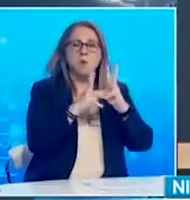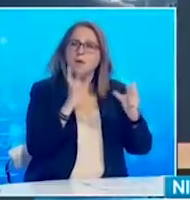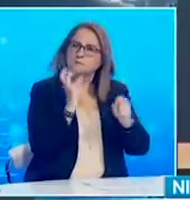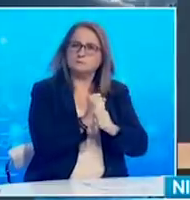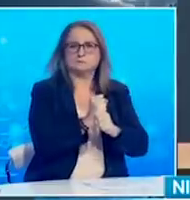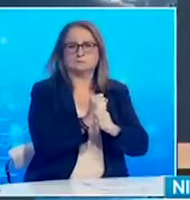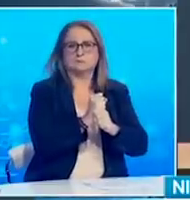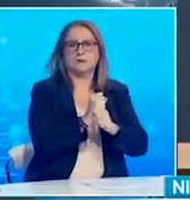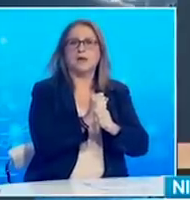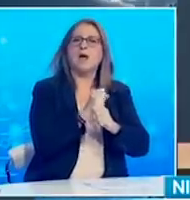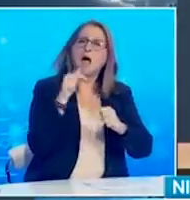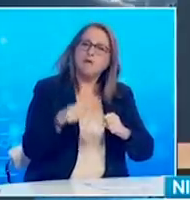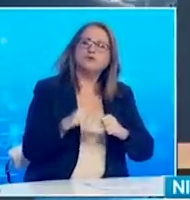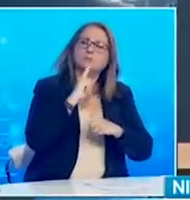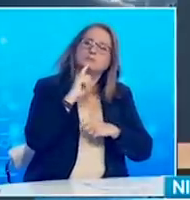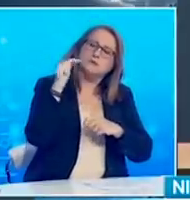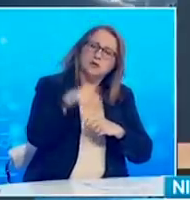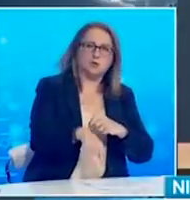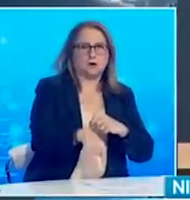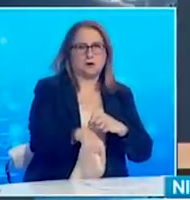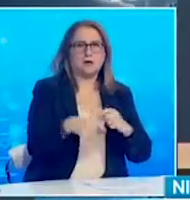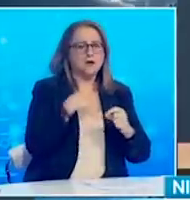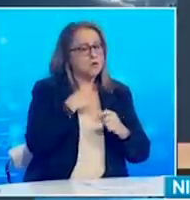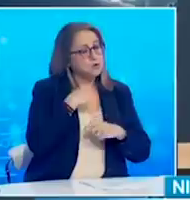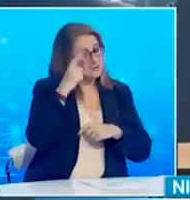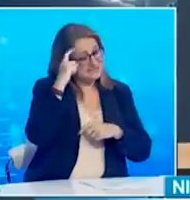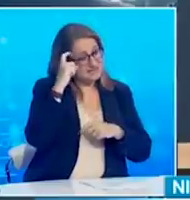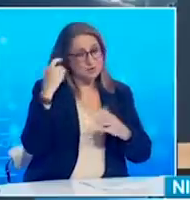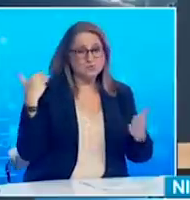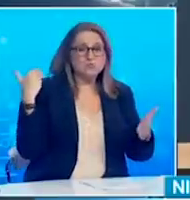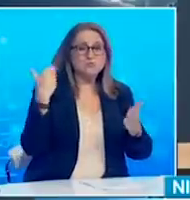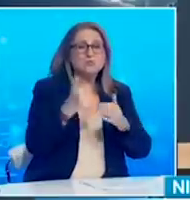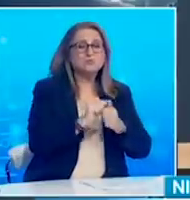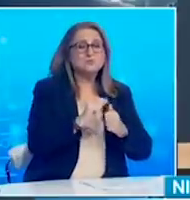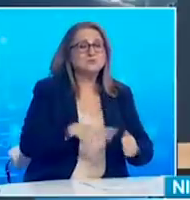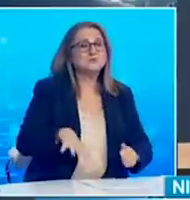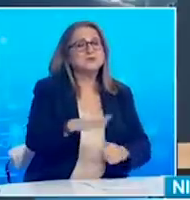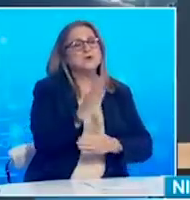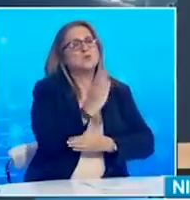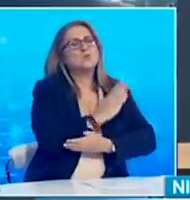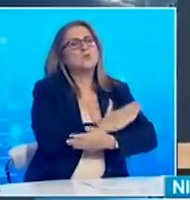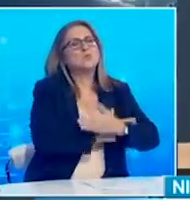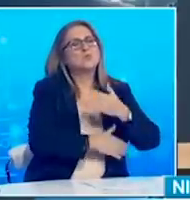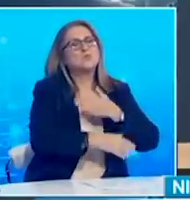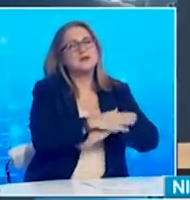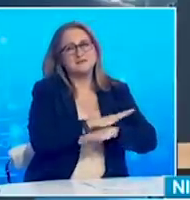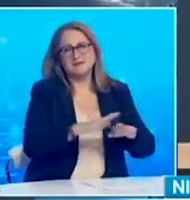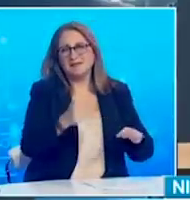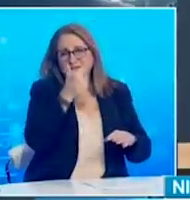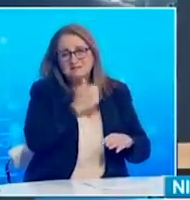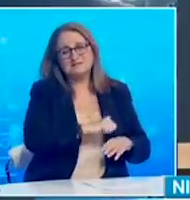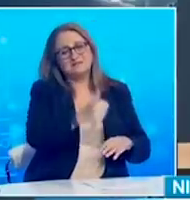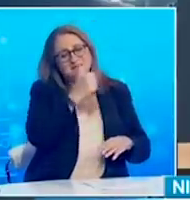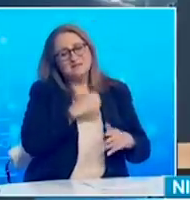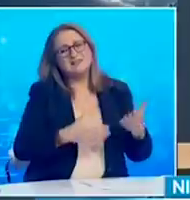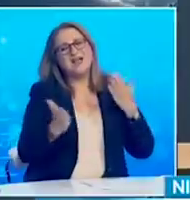μπορούμε να κάνουμε και τώρα. Αντιλαμβάνομαι ότι ύστερα από τόσους μήνες ταλαιπωρίας υπάρχει κούραση. Όμως πρέπει να θυμόμαστε